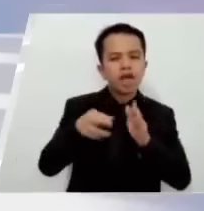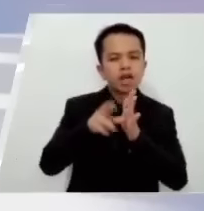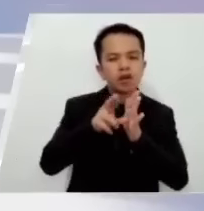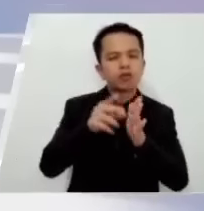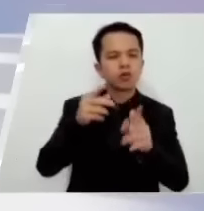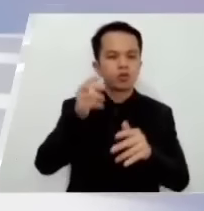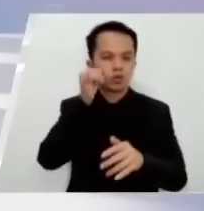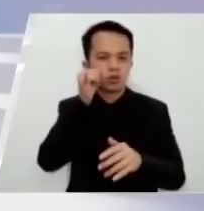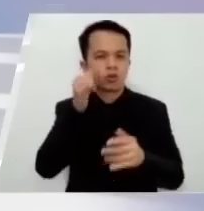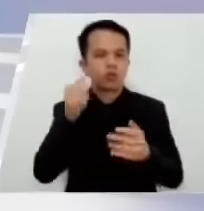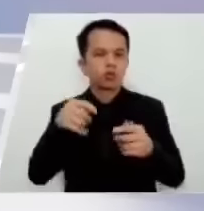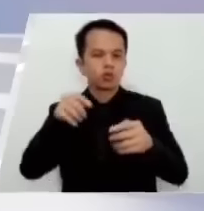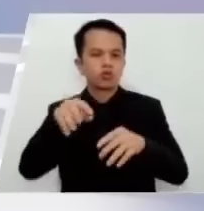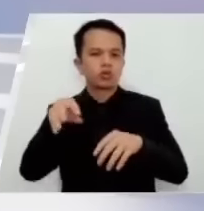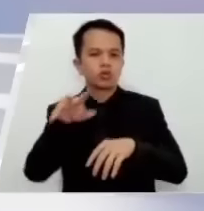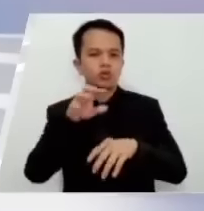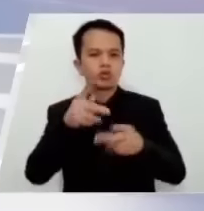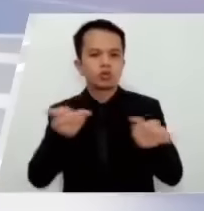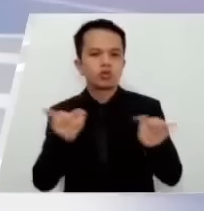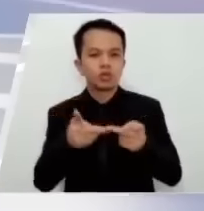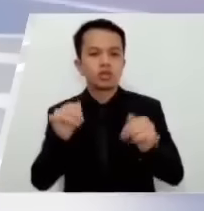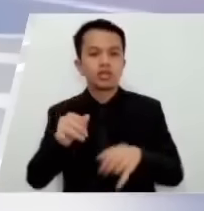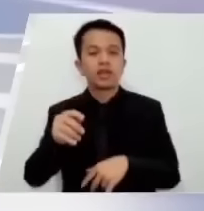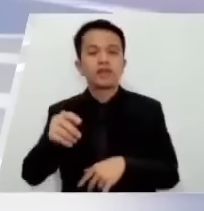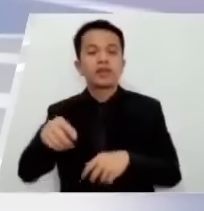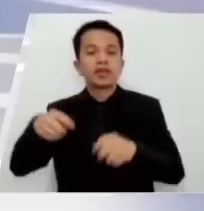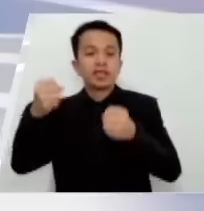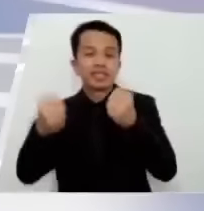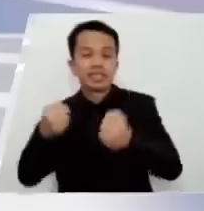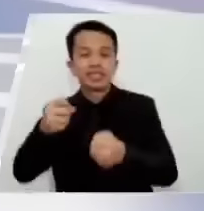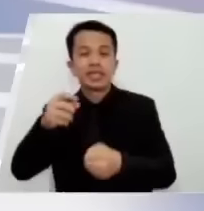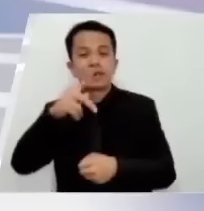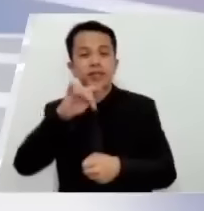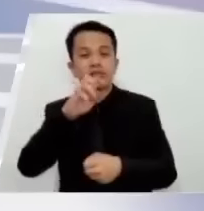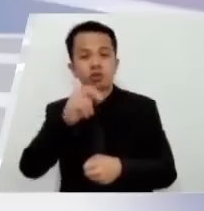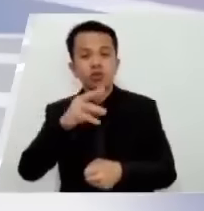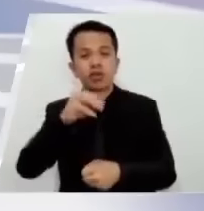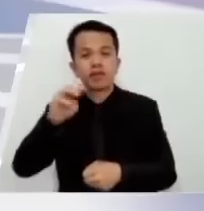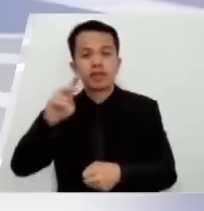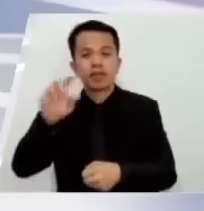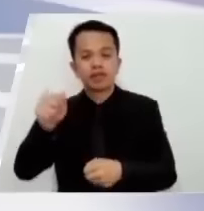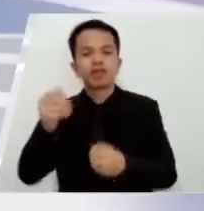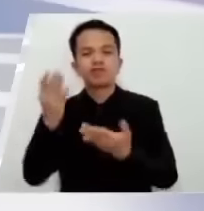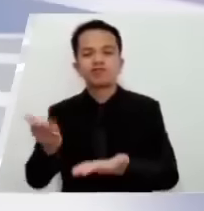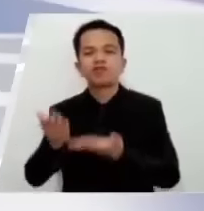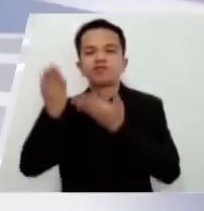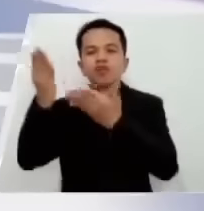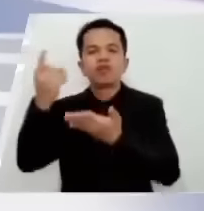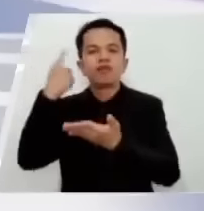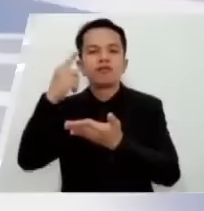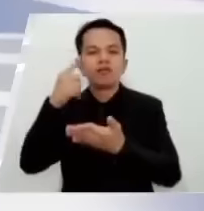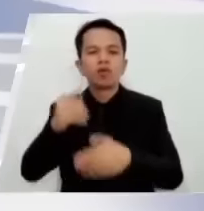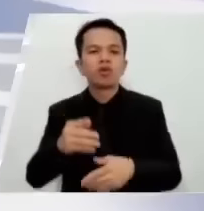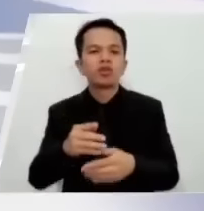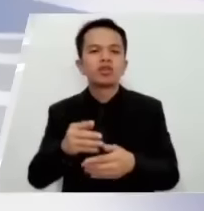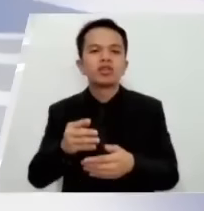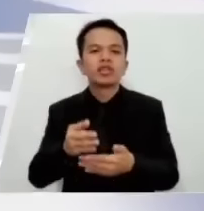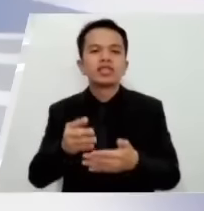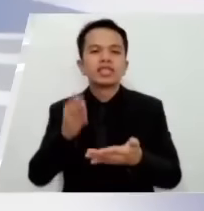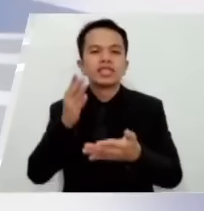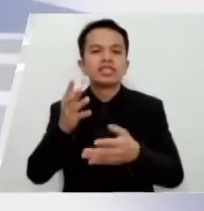ilang miyembro ng piston at manibela nagsumite ng petisyon Sa LTFRB para bawiin ang kanilang prangkisa